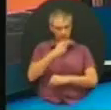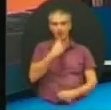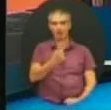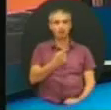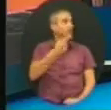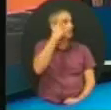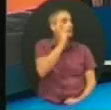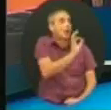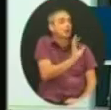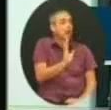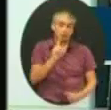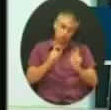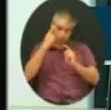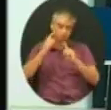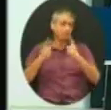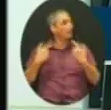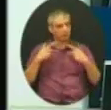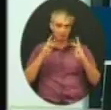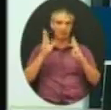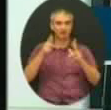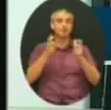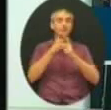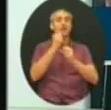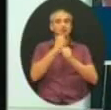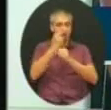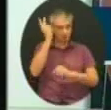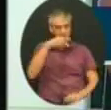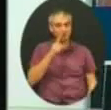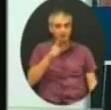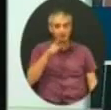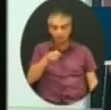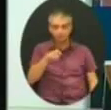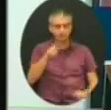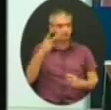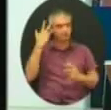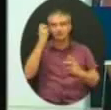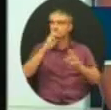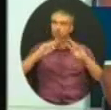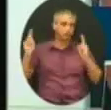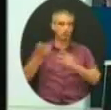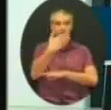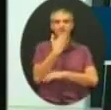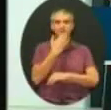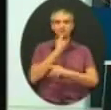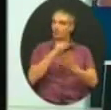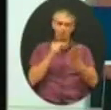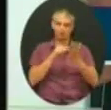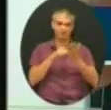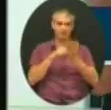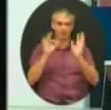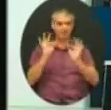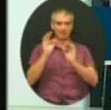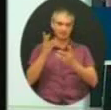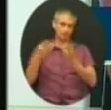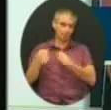לדעתך, לא יש אחרים שחושבים אחרת. אני מאוד מקווה שגם מפלגת העבודה מבינה שפה מדובר בהתאבדות קולקטיבית של מדינת ישראל, ולא בגלל שהטקס הוא